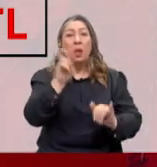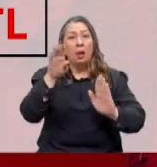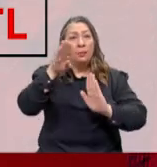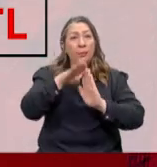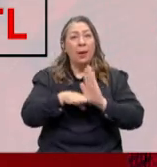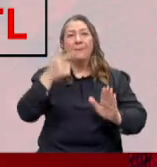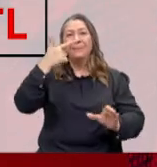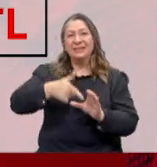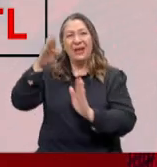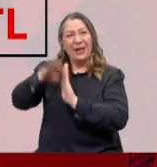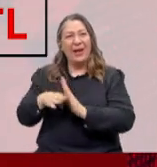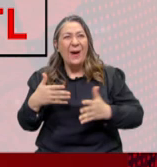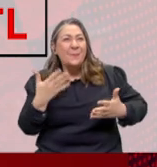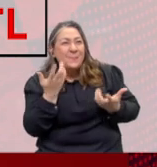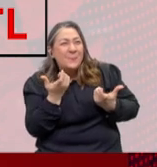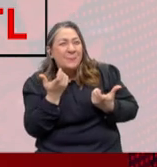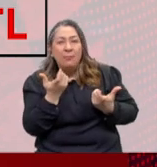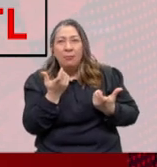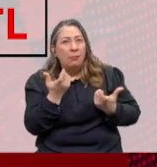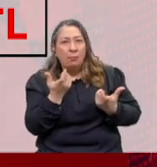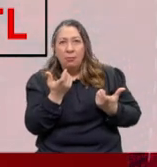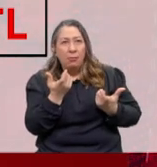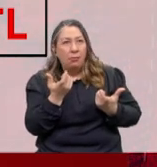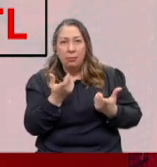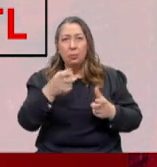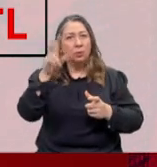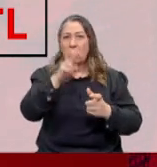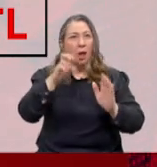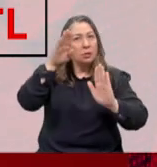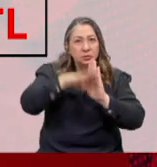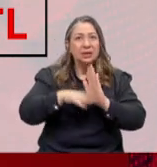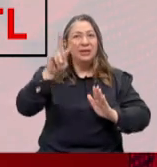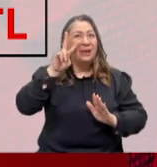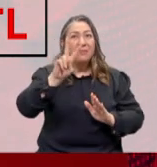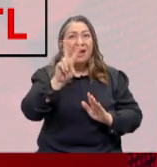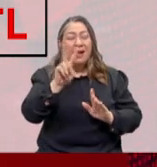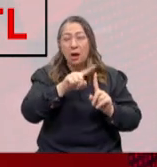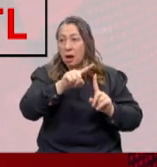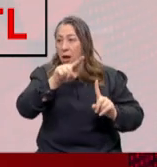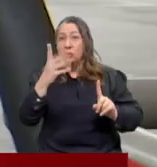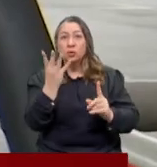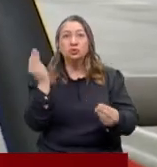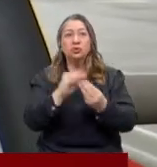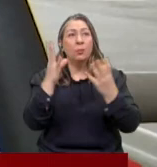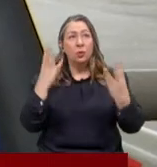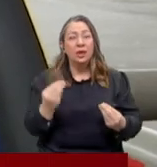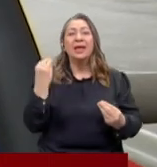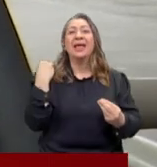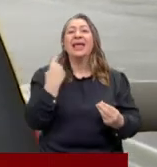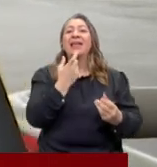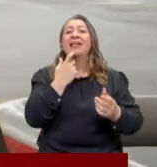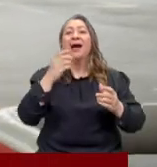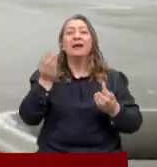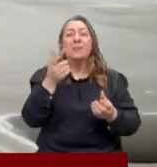düşünce benzine de indirim bekliyordu sürücüler. Son zam doların düştüğü 20 Aralık'tan bu yana 4. zam. Yeni yıl